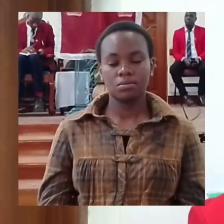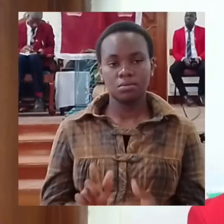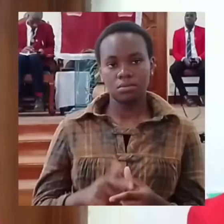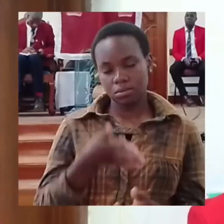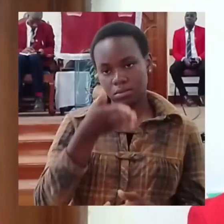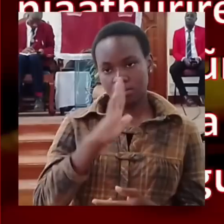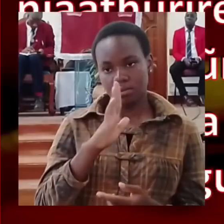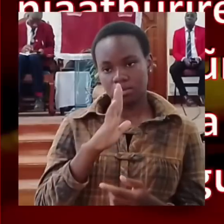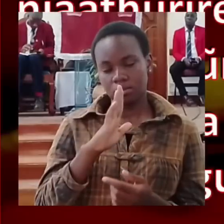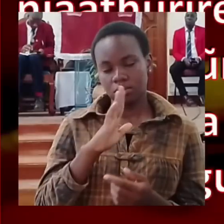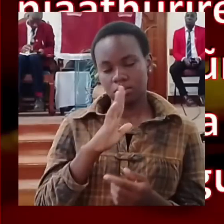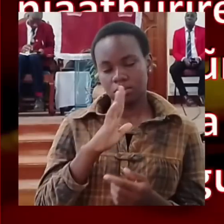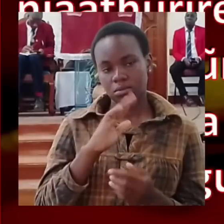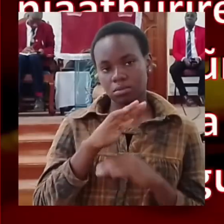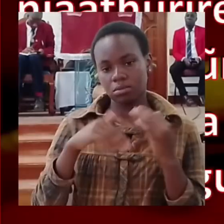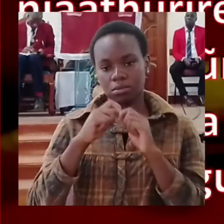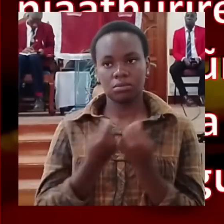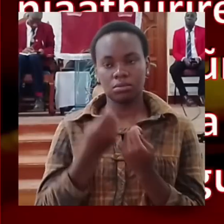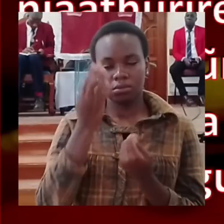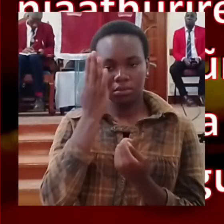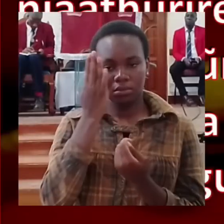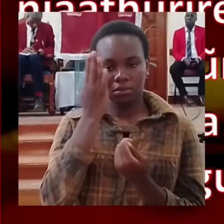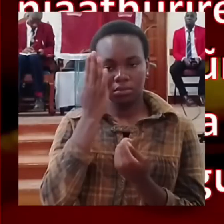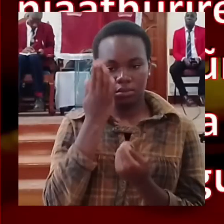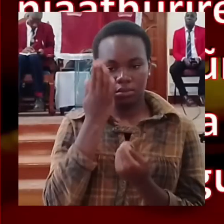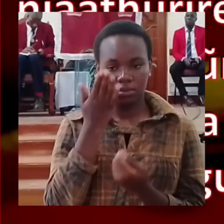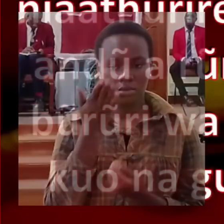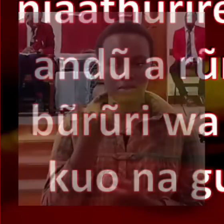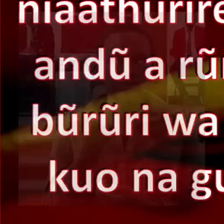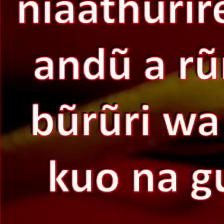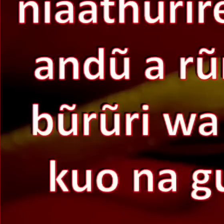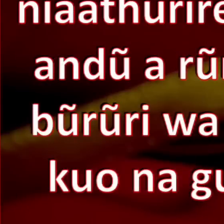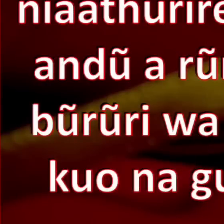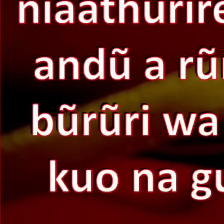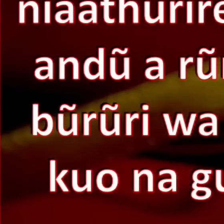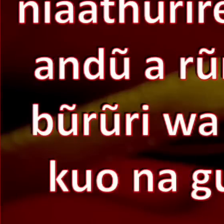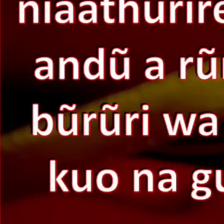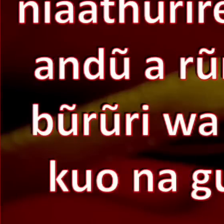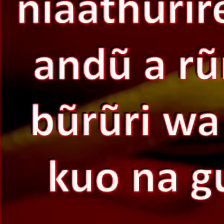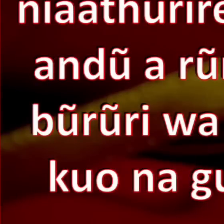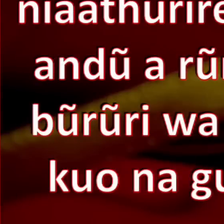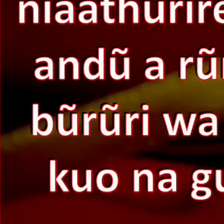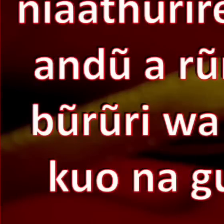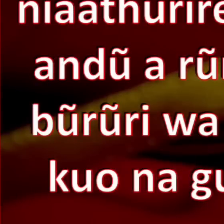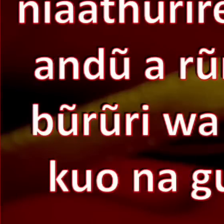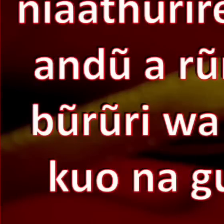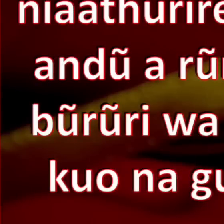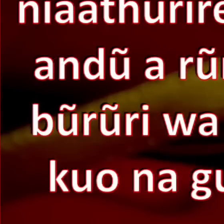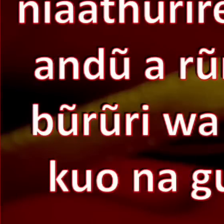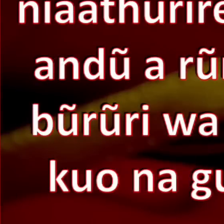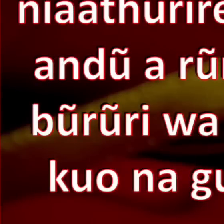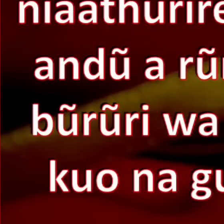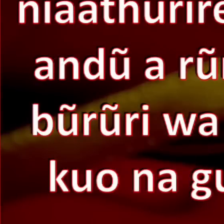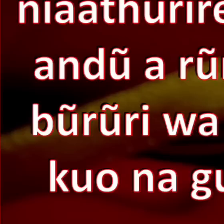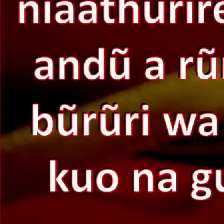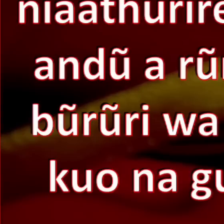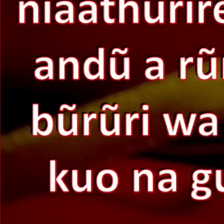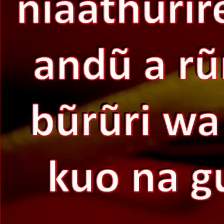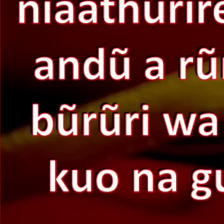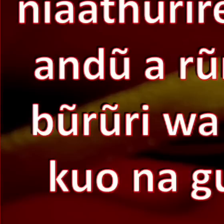Ngai wa rũrĩrĩ rũrũ rwa Isiraeli nĩ athurire maithe maitũ